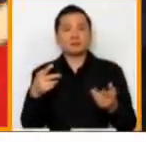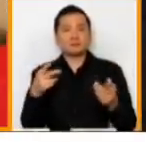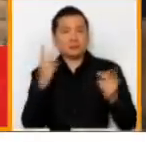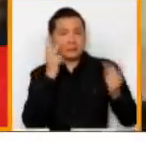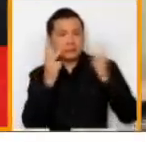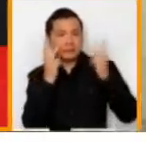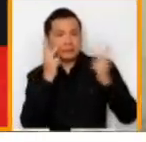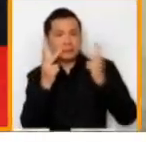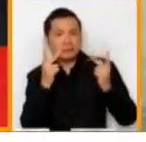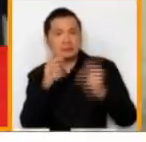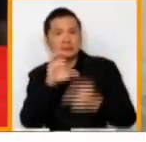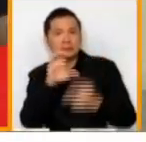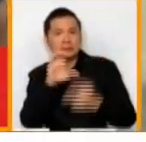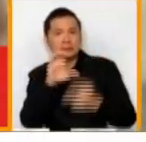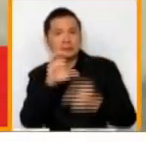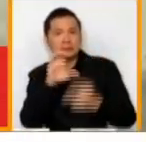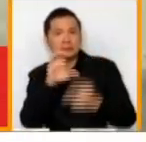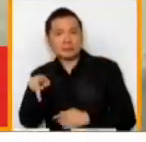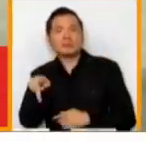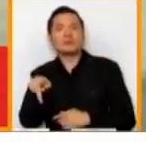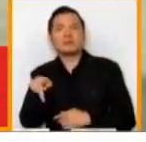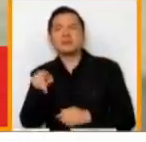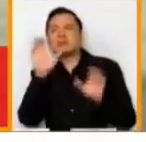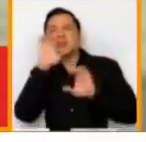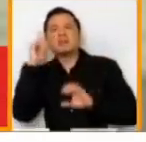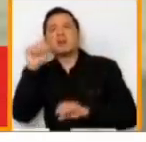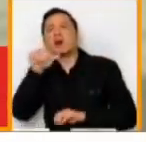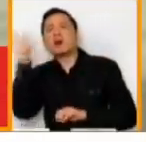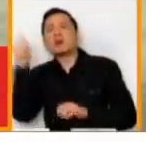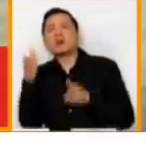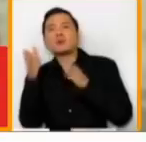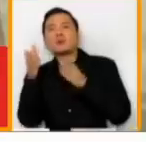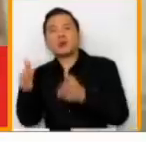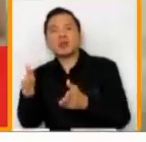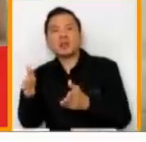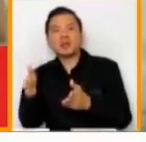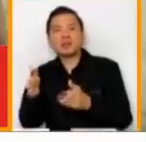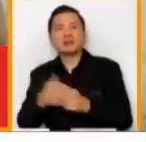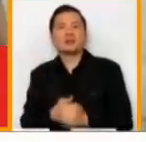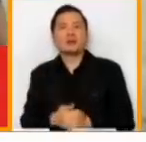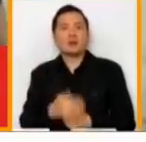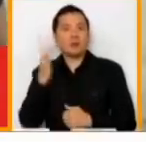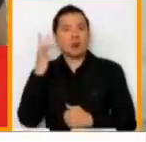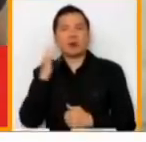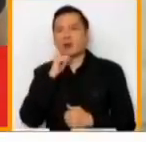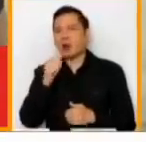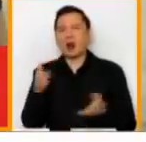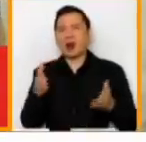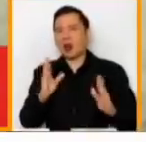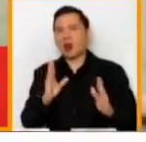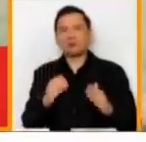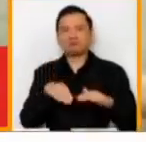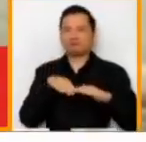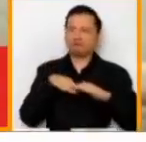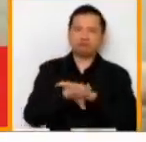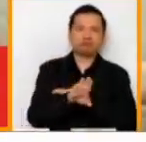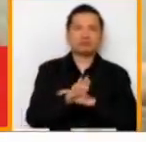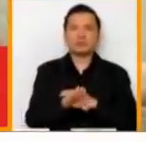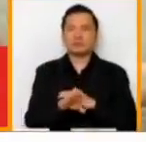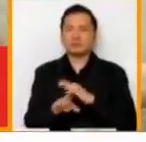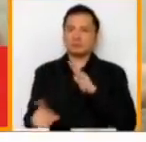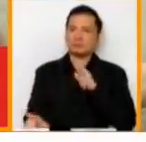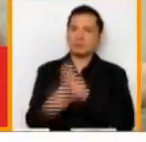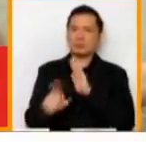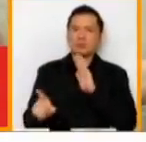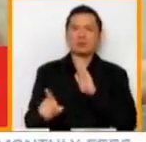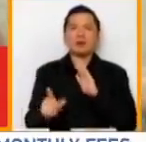sa CCP complex ay humanap na muna po kayo ng alternatibong ruta dahil hindi talaga papayagan basta-basta na makalusot doon sa ilang kalsada